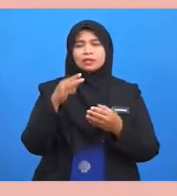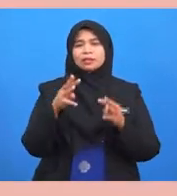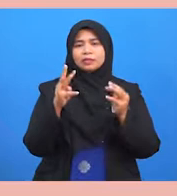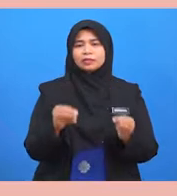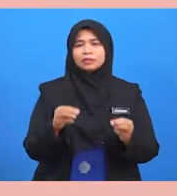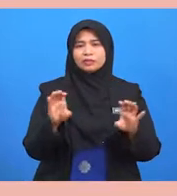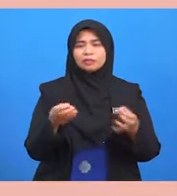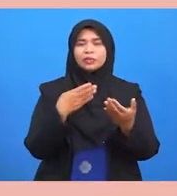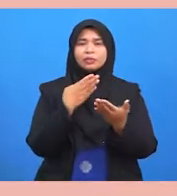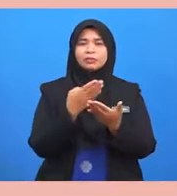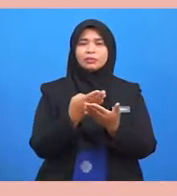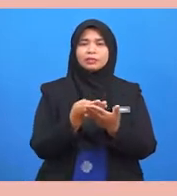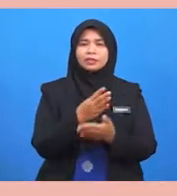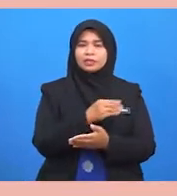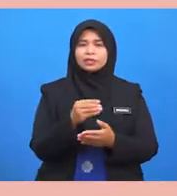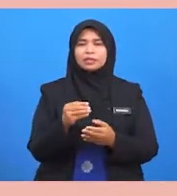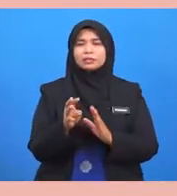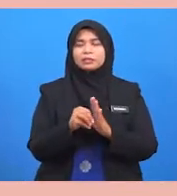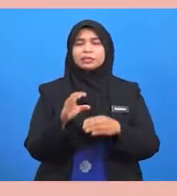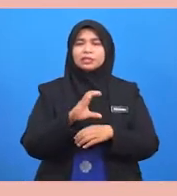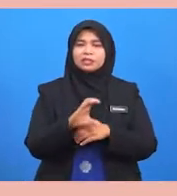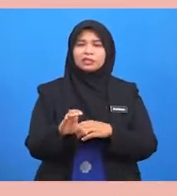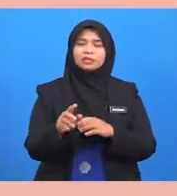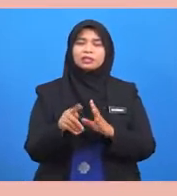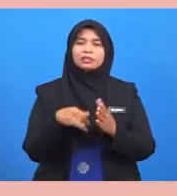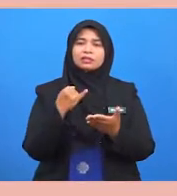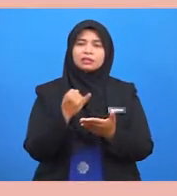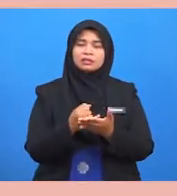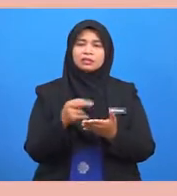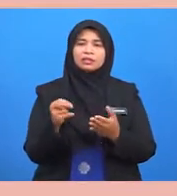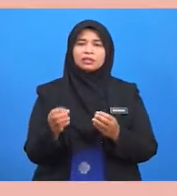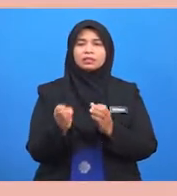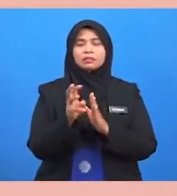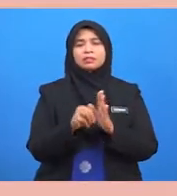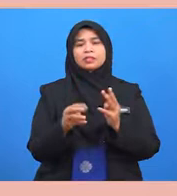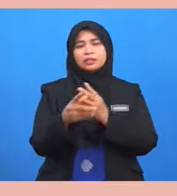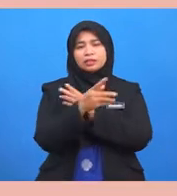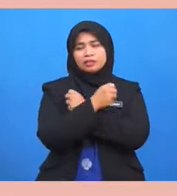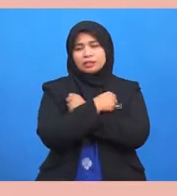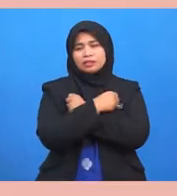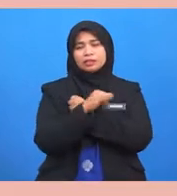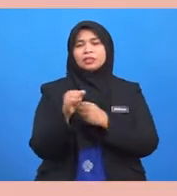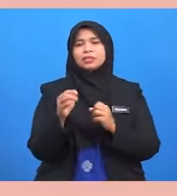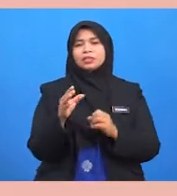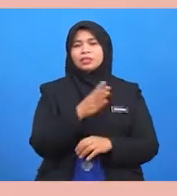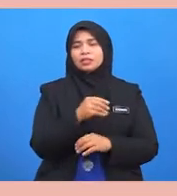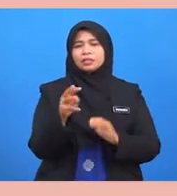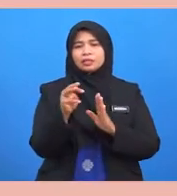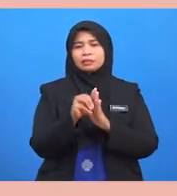melakukan kebaikan dan mencegah kemungkaran, menyayangi dan menyintai